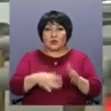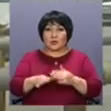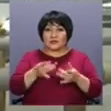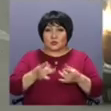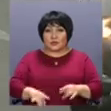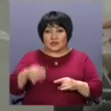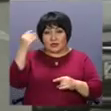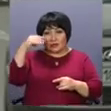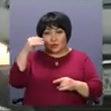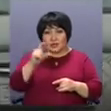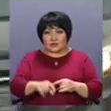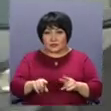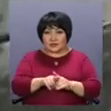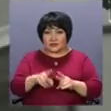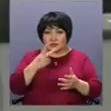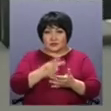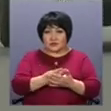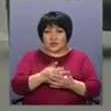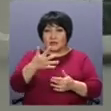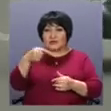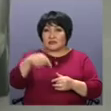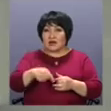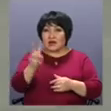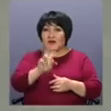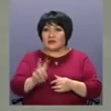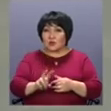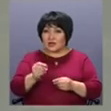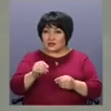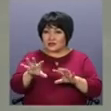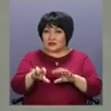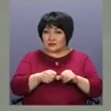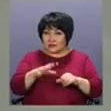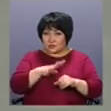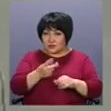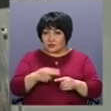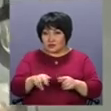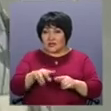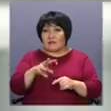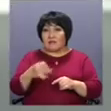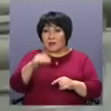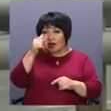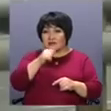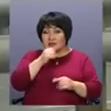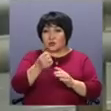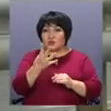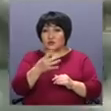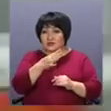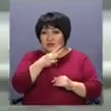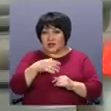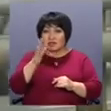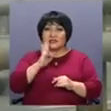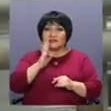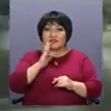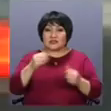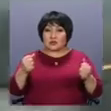азаматына қоқан-лоққы көрсетіп, 5000 доллар ақшасын тартып алған. Сондай-ақ, биыл мамыр айында 19 жаста қызды көлікпен қағып кеткен,